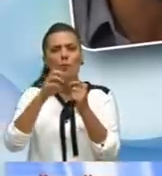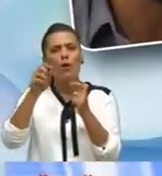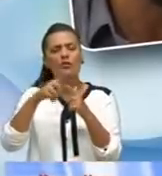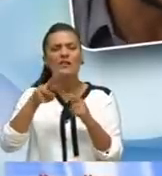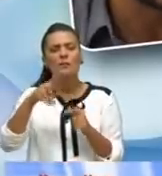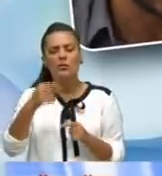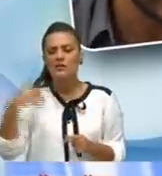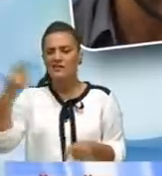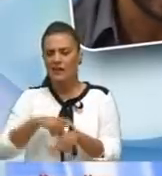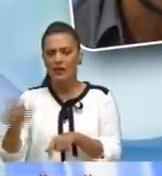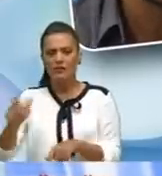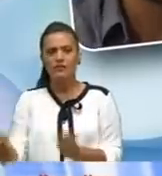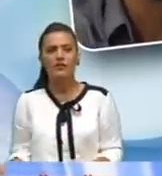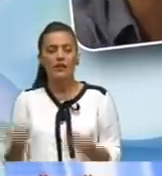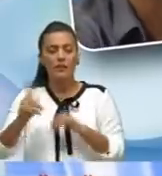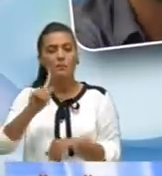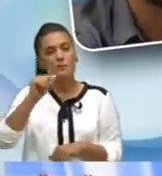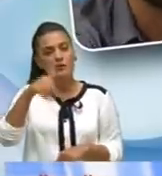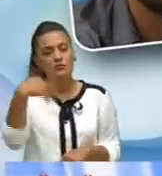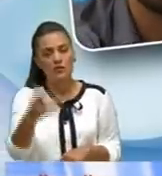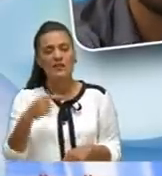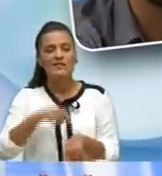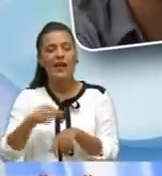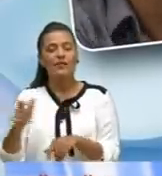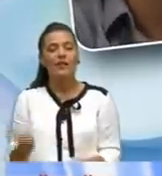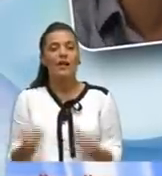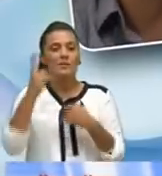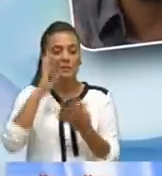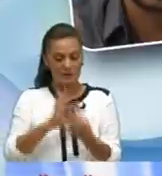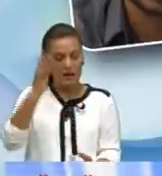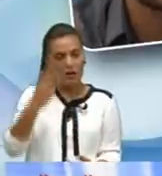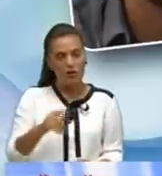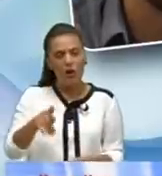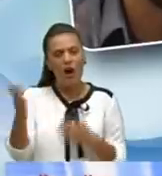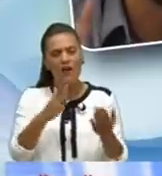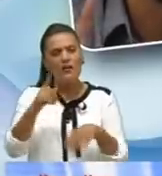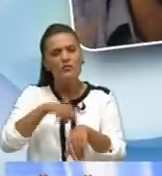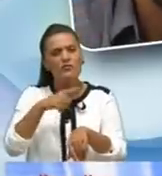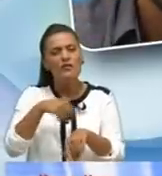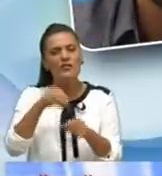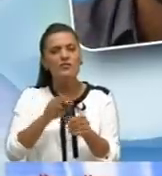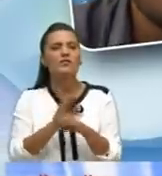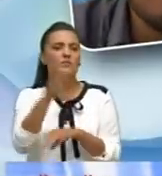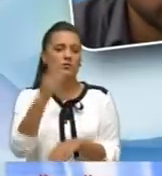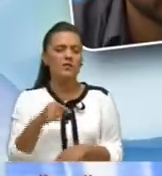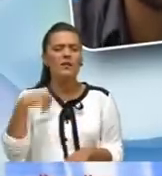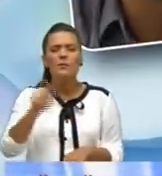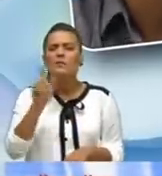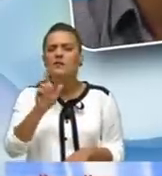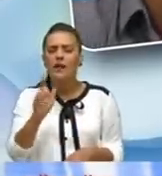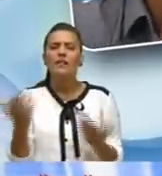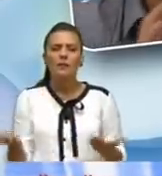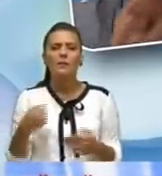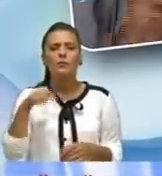Doğru. Çalar saatle uyandırılan ve ertesi gün yine çalar saatle uyandırılacak olan bir birey olarak o aradaki sürede yaşamış oluyoruz. Şimdi yapılması gereken